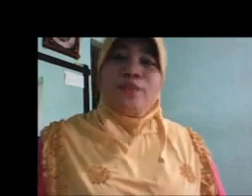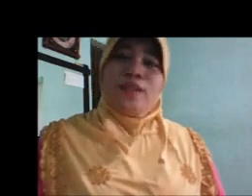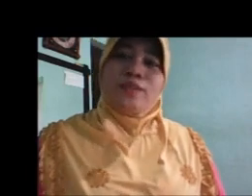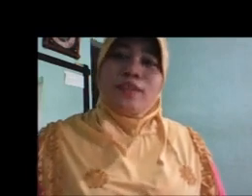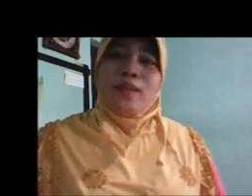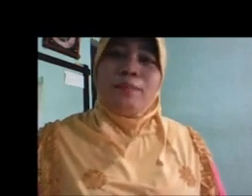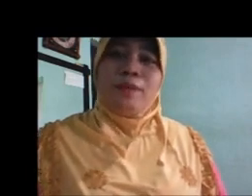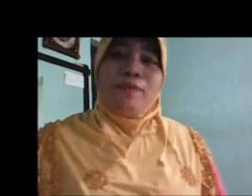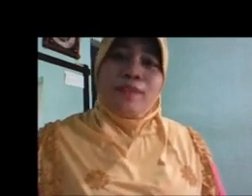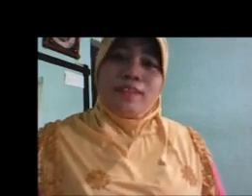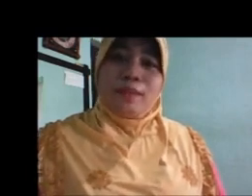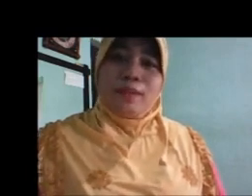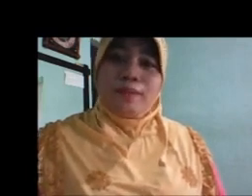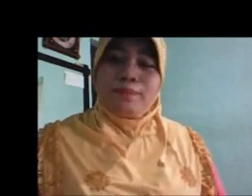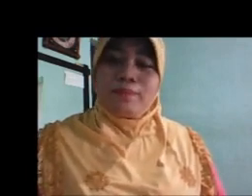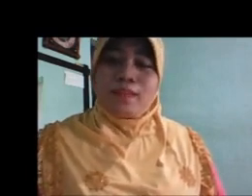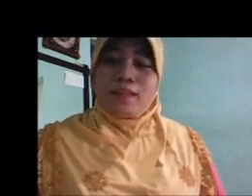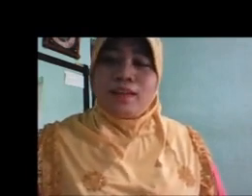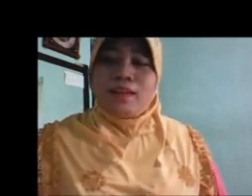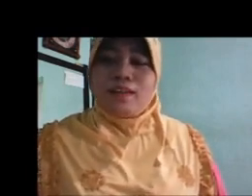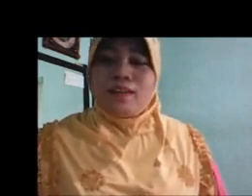Lalu selanjutnya, be flexible.